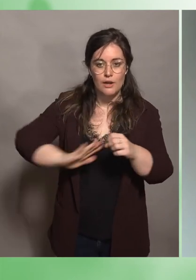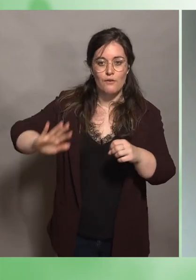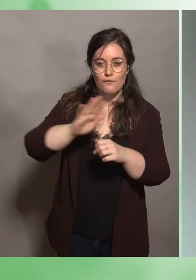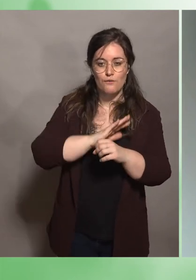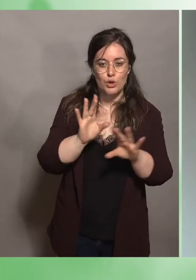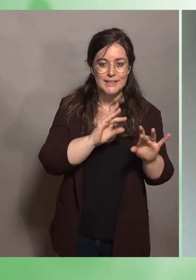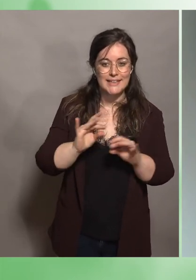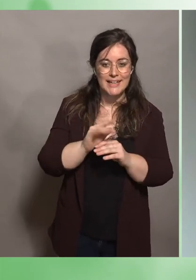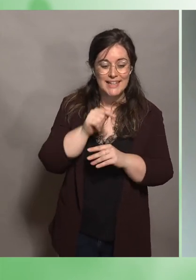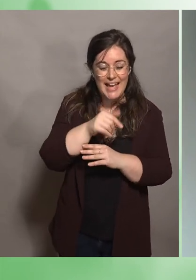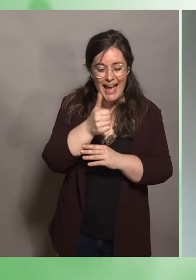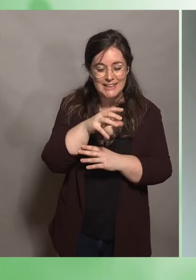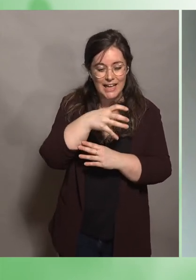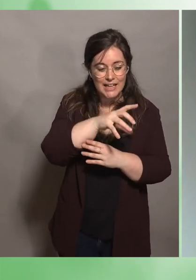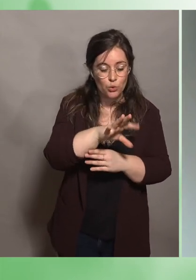eine Pilotregion